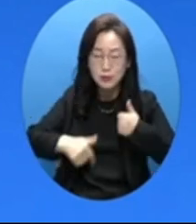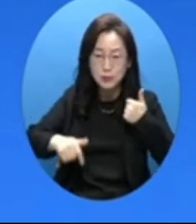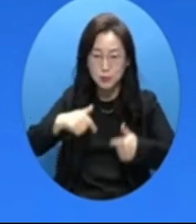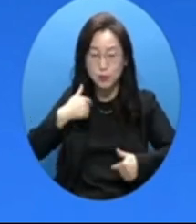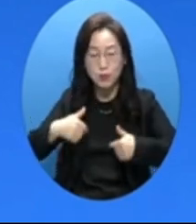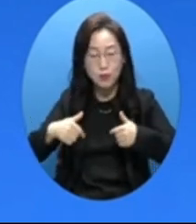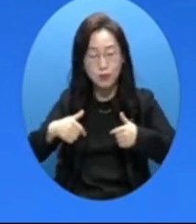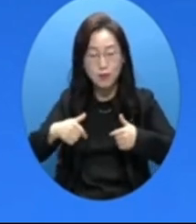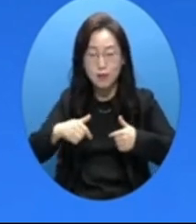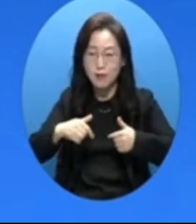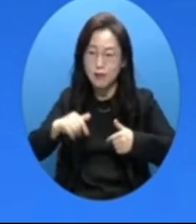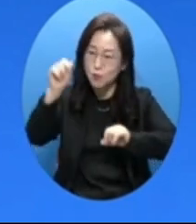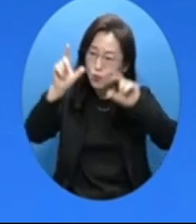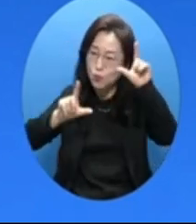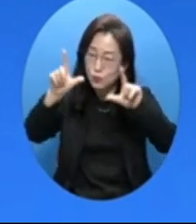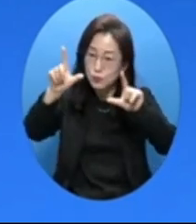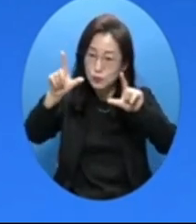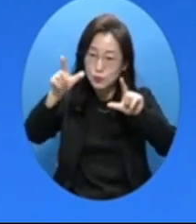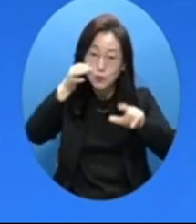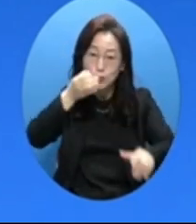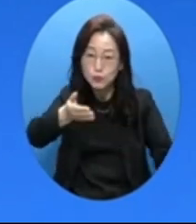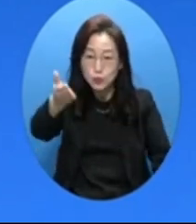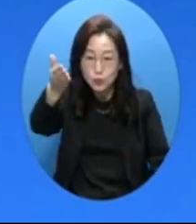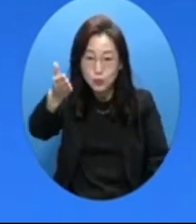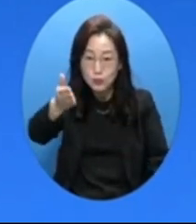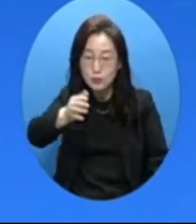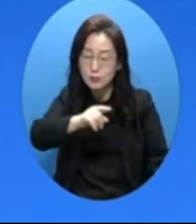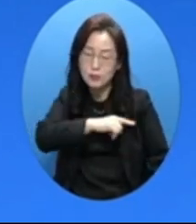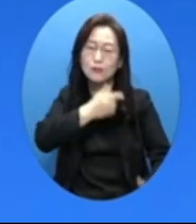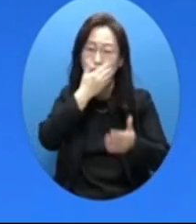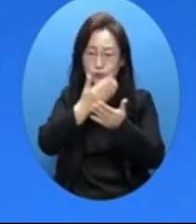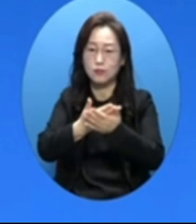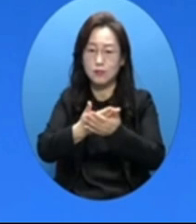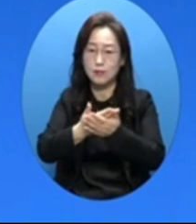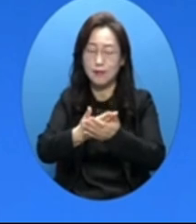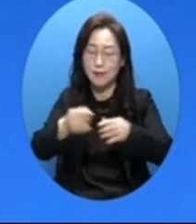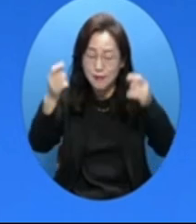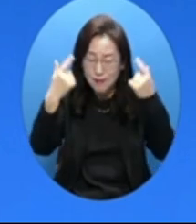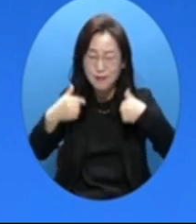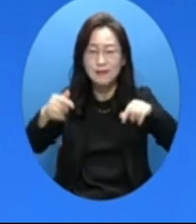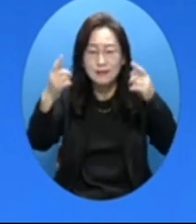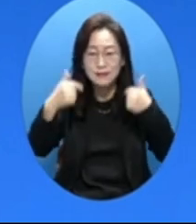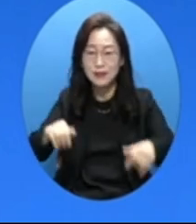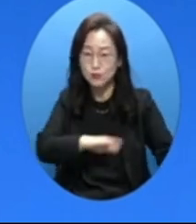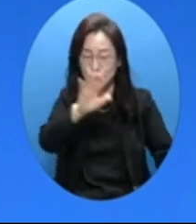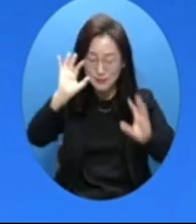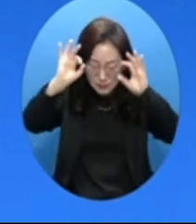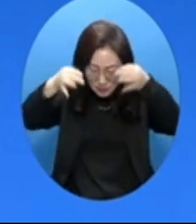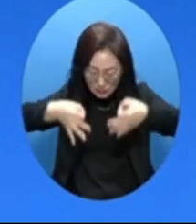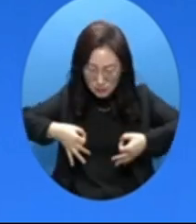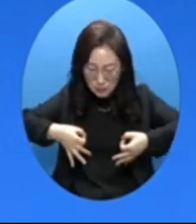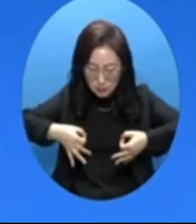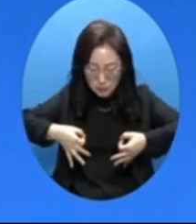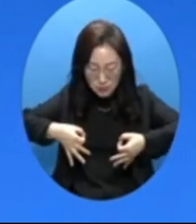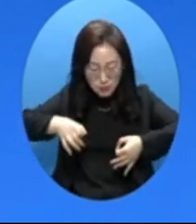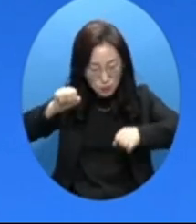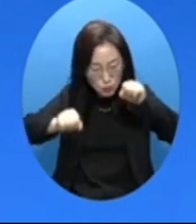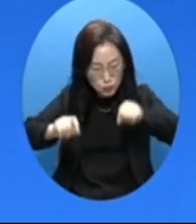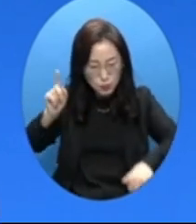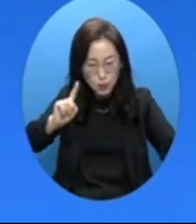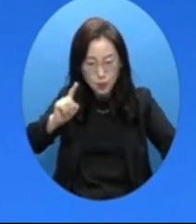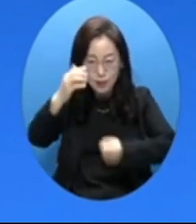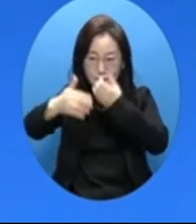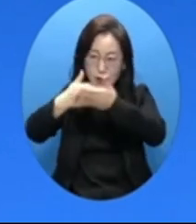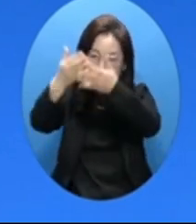모습이라고 비춰지고 있는가 이것이 중요한 것입니다 매 순간 우리 자세의 모습을 살피고 우리 주님이 기뻐하시는